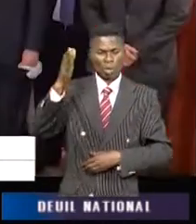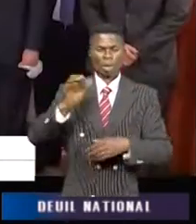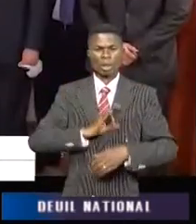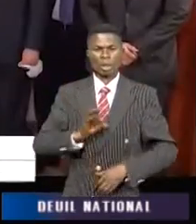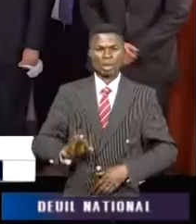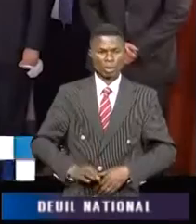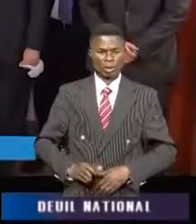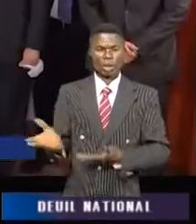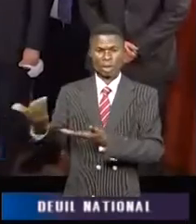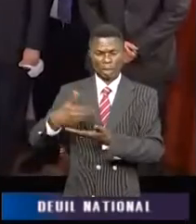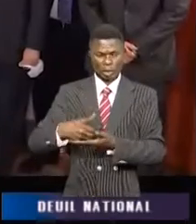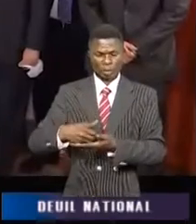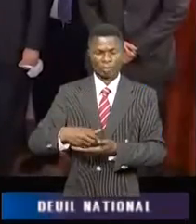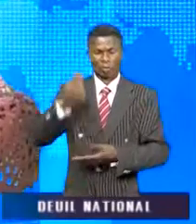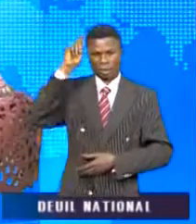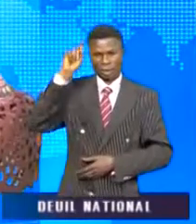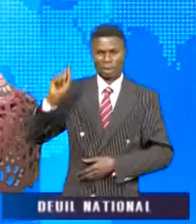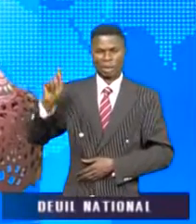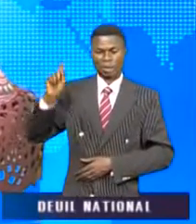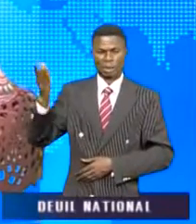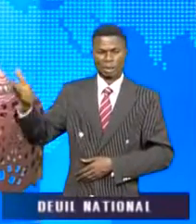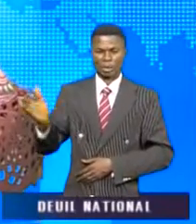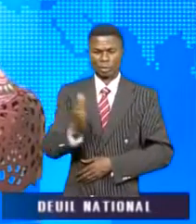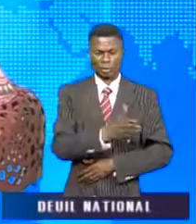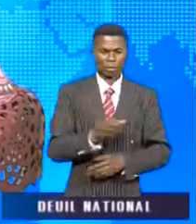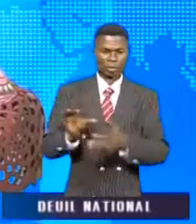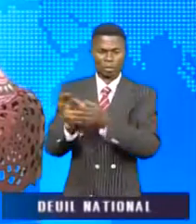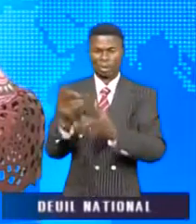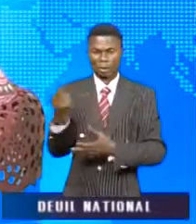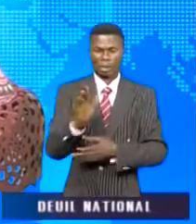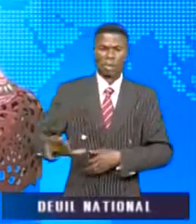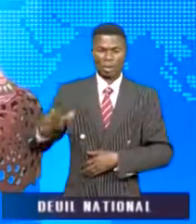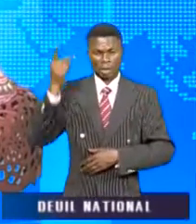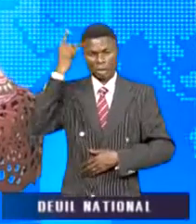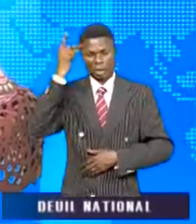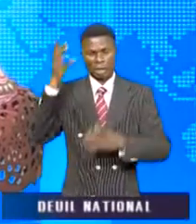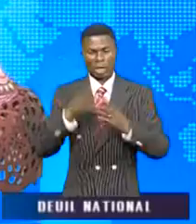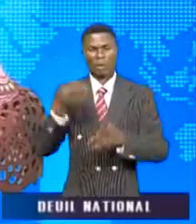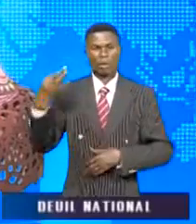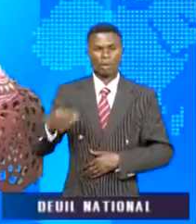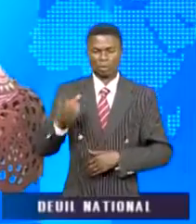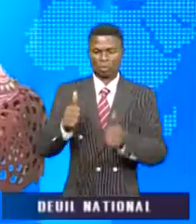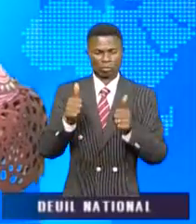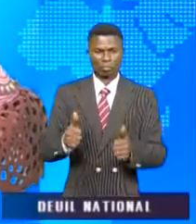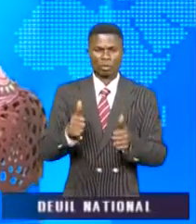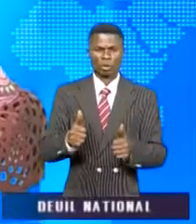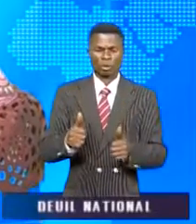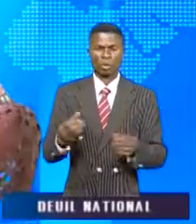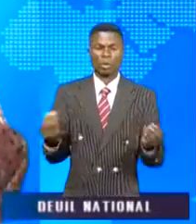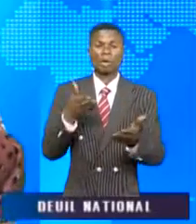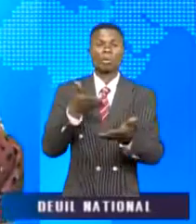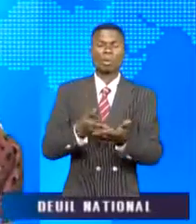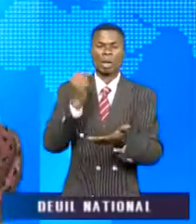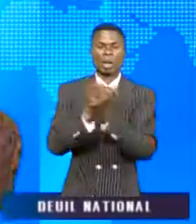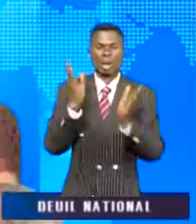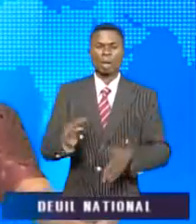à son retour de Dar es Salaam. Les relations bilatérales entre Kinshasa et Paris sont au beau fixe. Pour preuve, l'ambassadeur